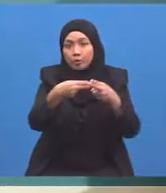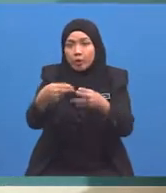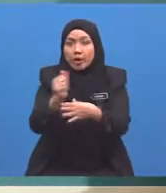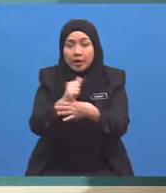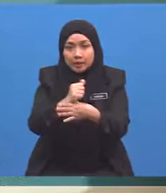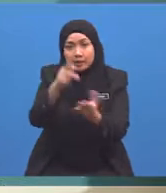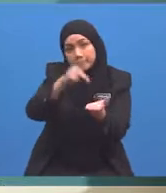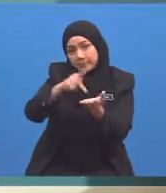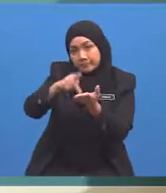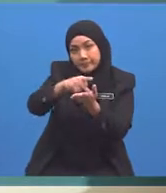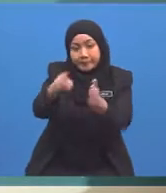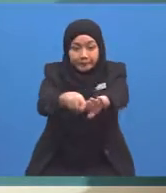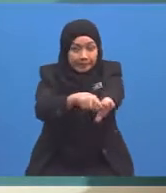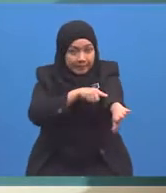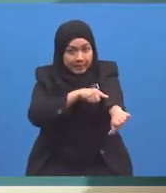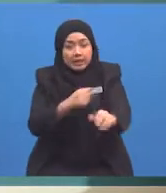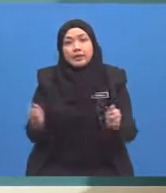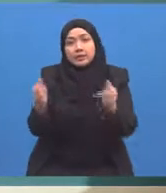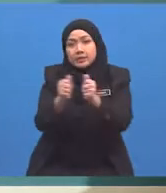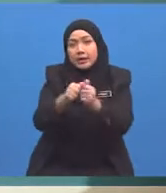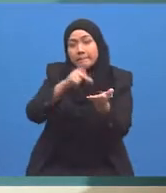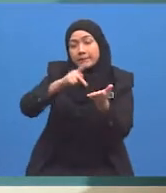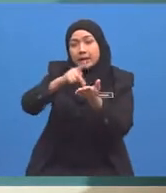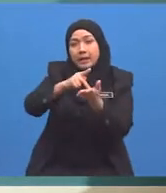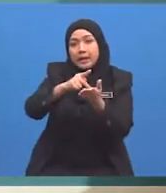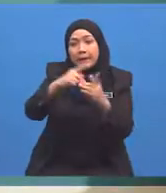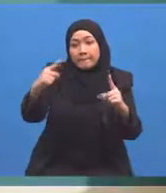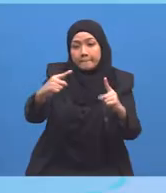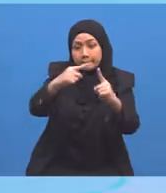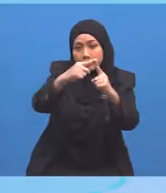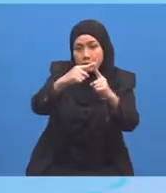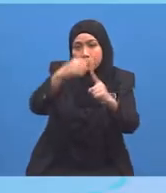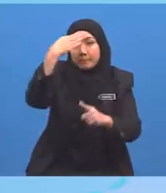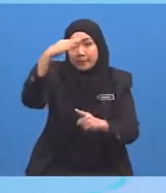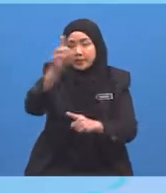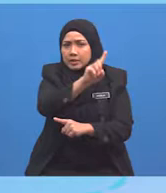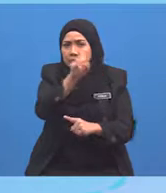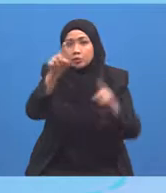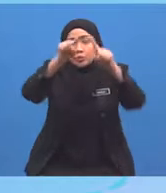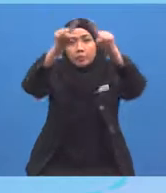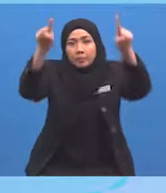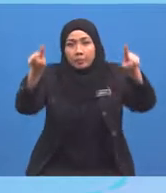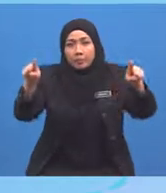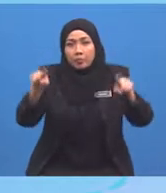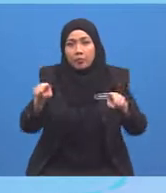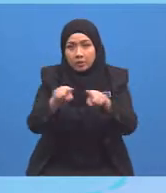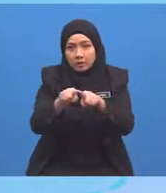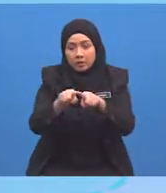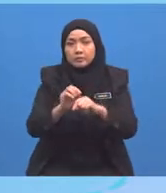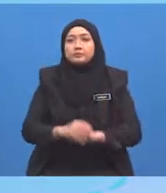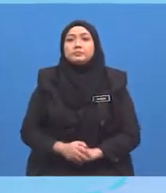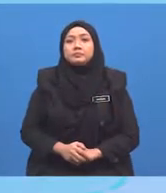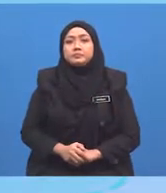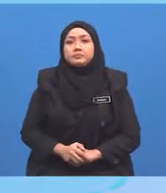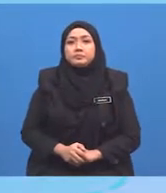sisi dengan bilangan pepenjuru bagi suatu poligon. Kesimpulannya,